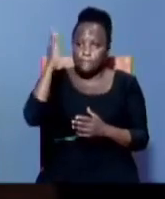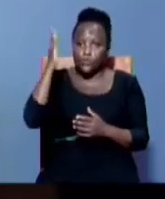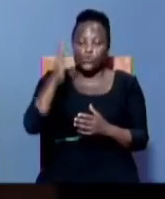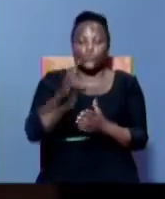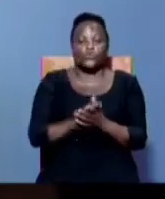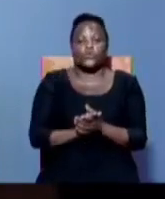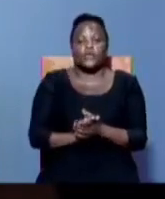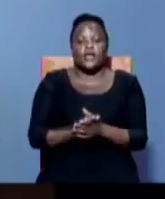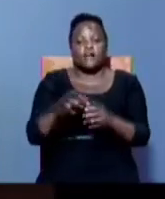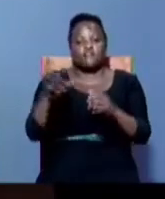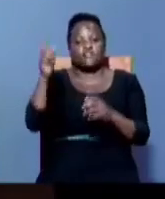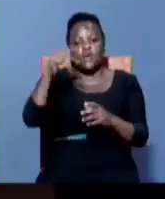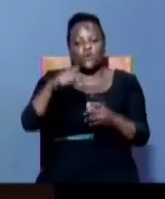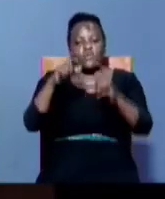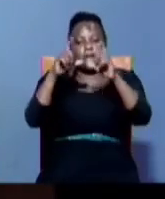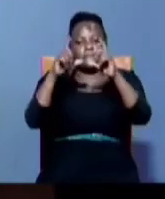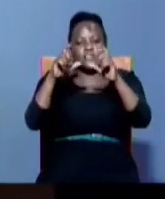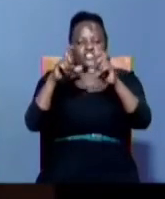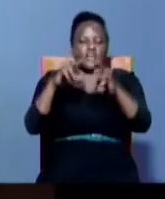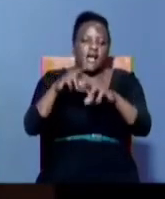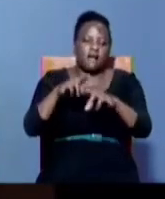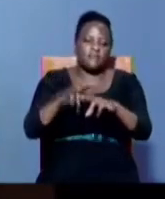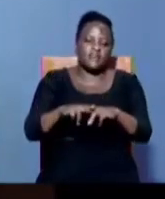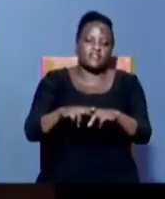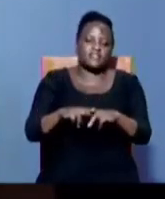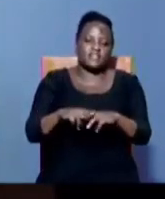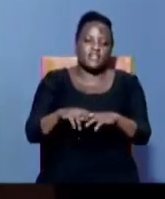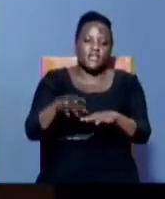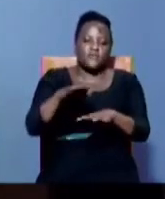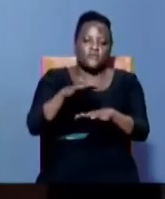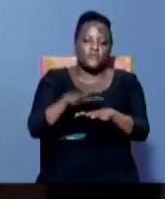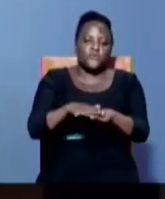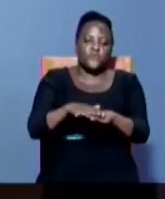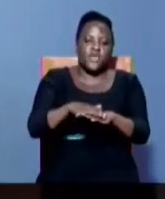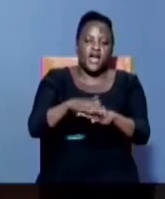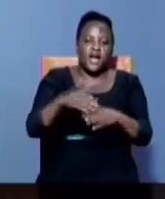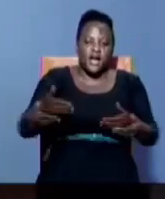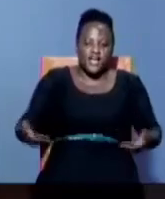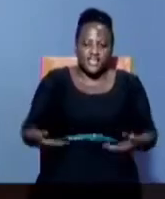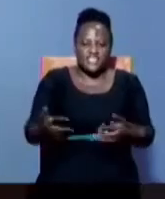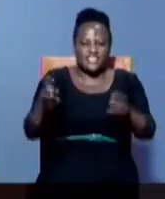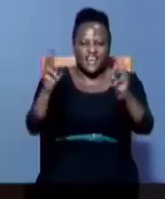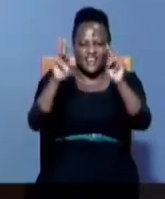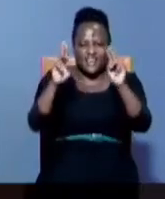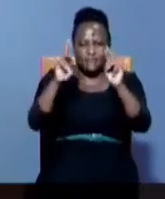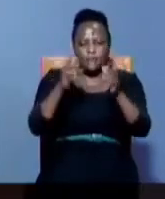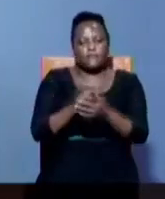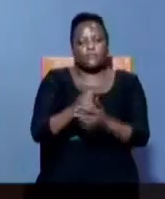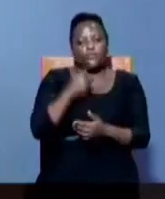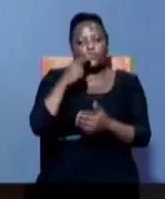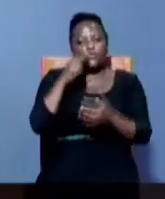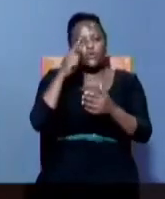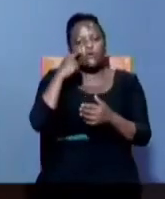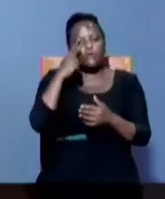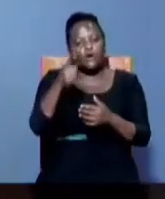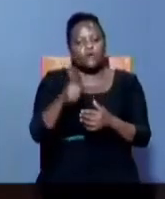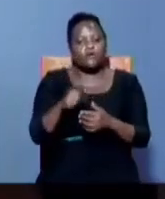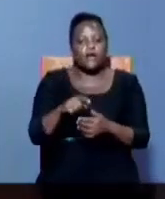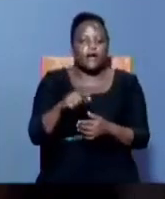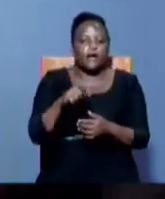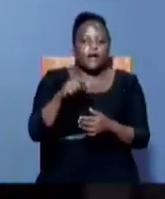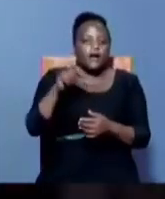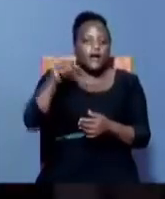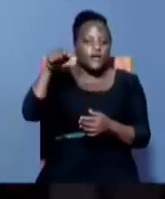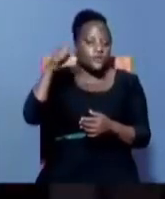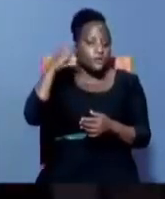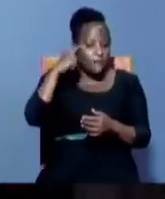siku picha inakuja ameketi juu ya kiti cha rehema. Na kiti cha rehema hapo ndipo unaona, ndio maana kumbe Biblia inaeleza